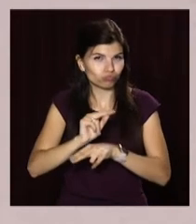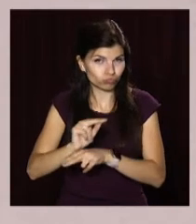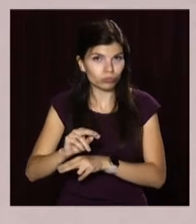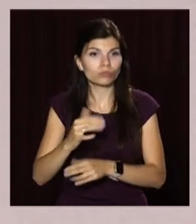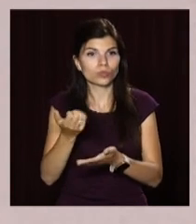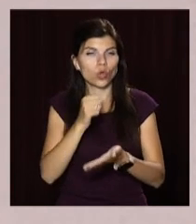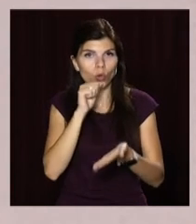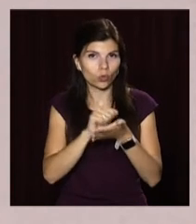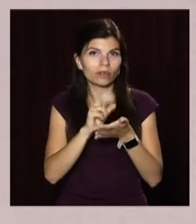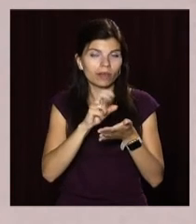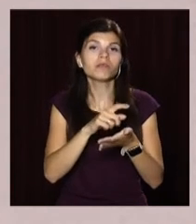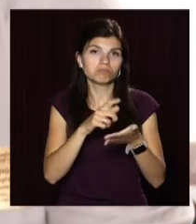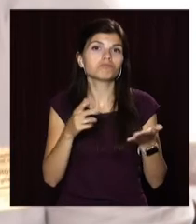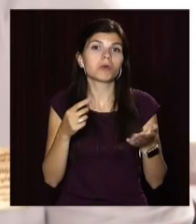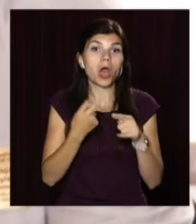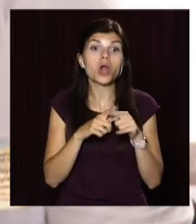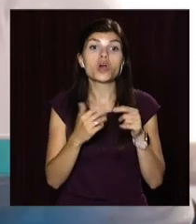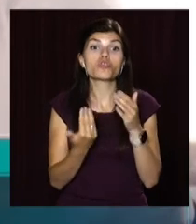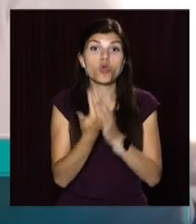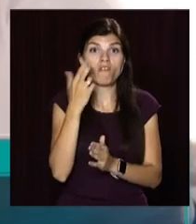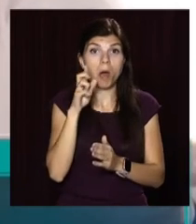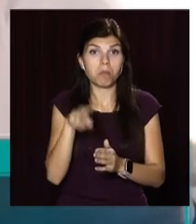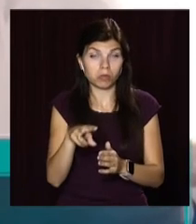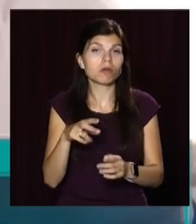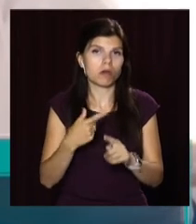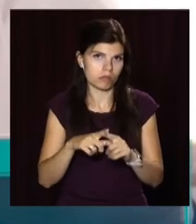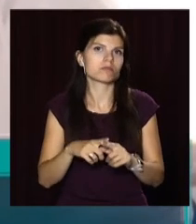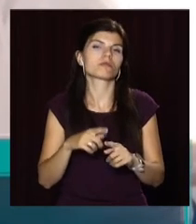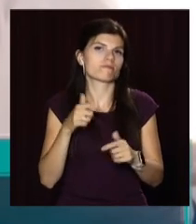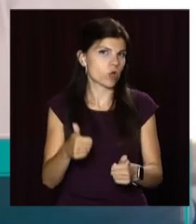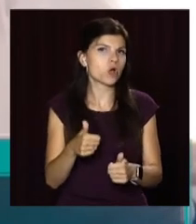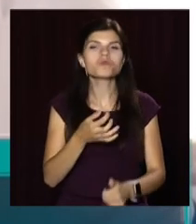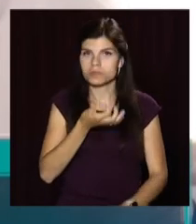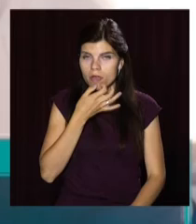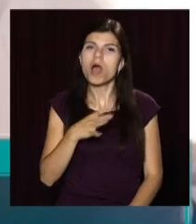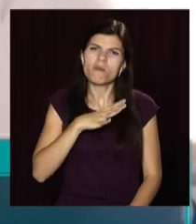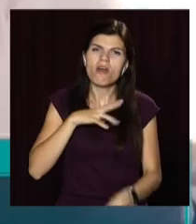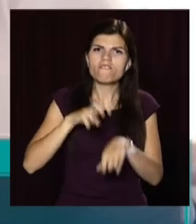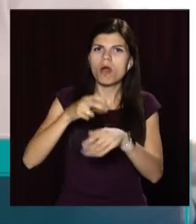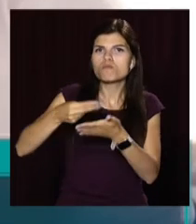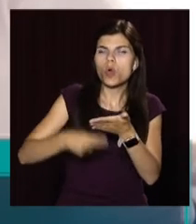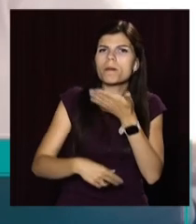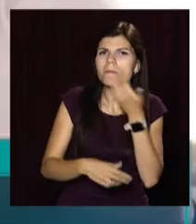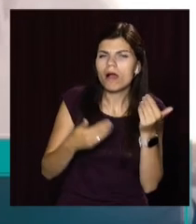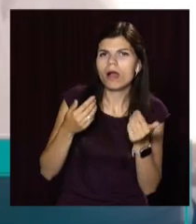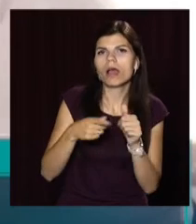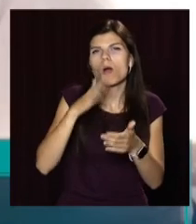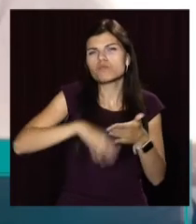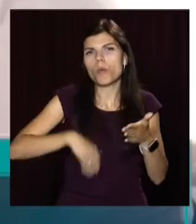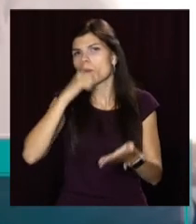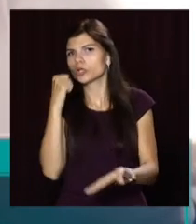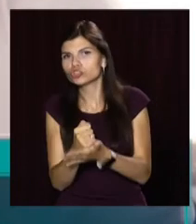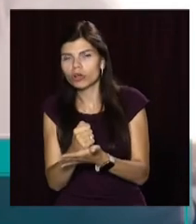сертифікати. Нововведення схвалюють. Буває, що врач десь не розписався, або десь печать не поставив, або